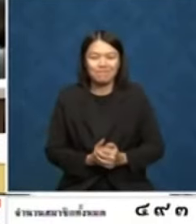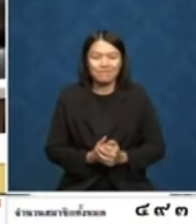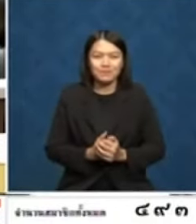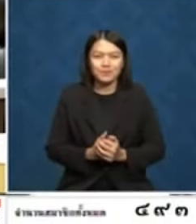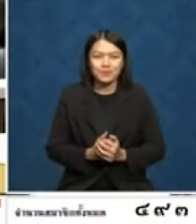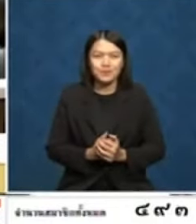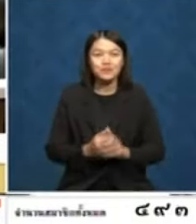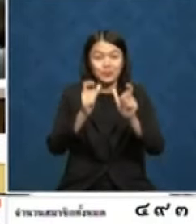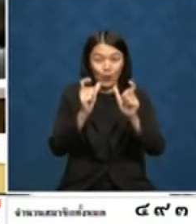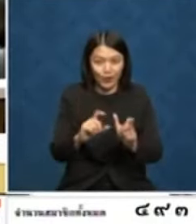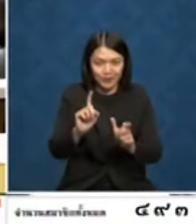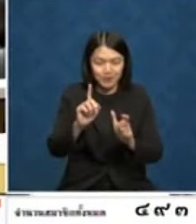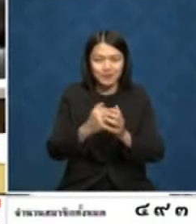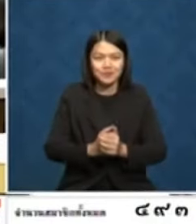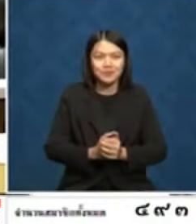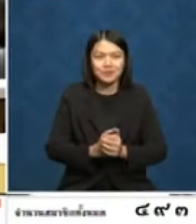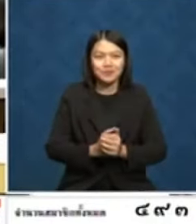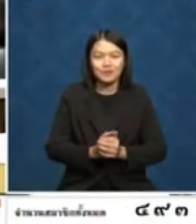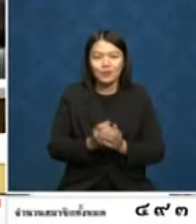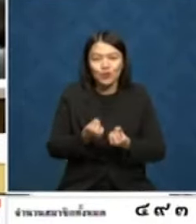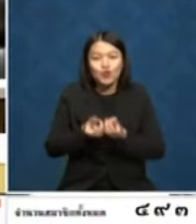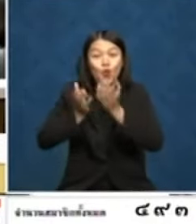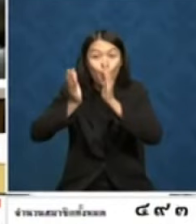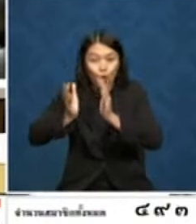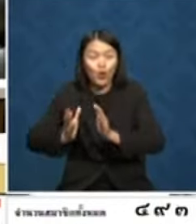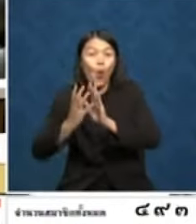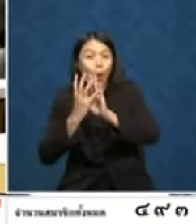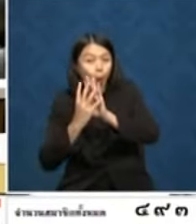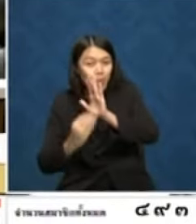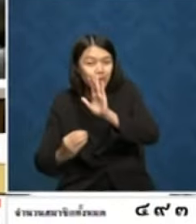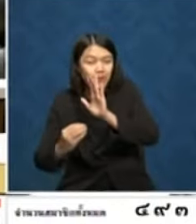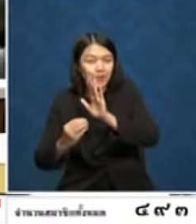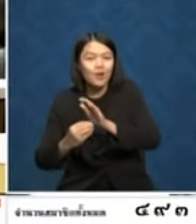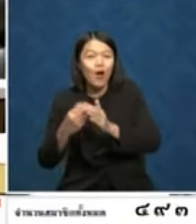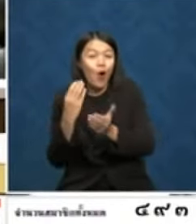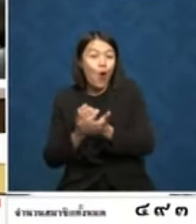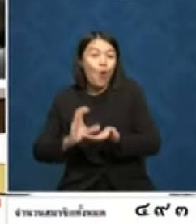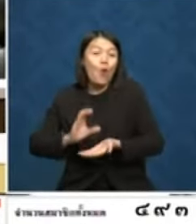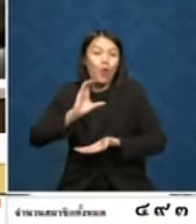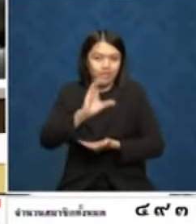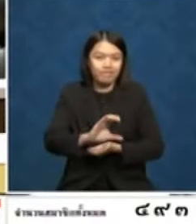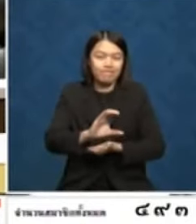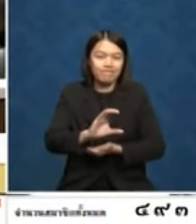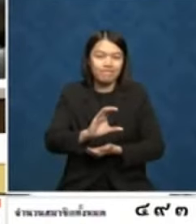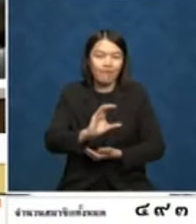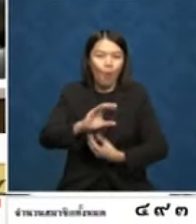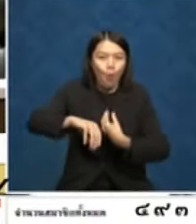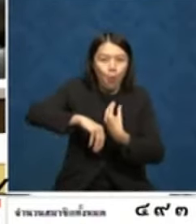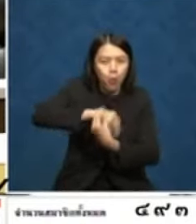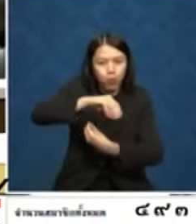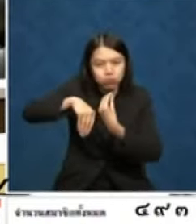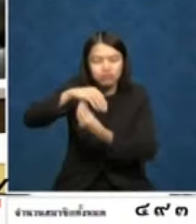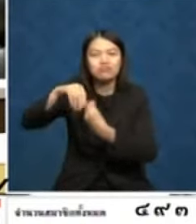กลั่นกองค่ะมีการติวอืถูกมั้ยมีหัวหน้าทีมแล้วผ่านมาแล้วค่ะแปลว่าพรรคเลือกแล้วที่จะใชพรีเซนแบบนี้